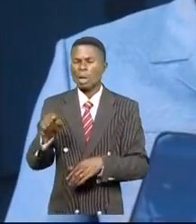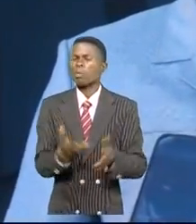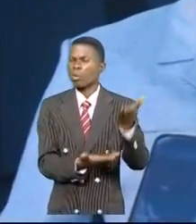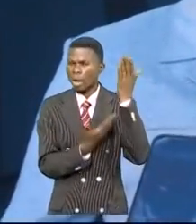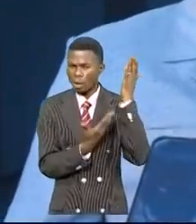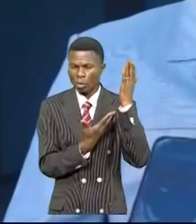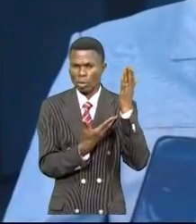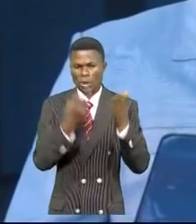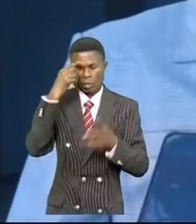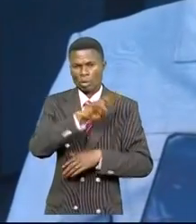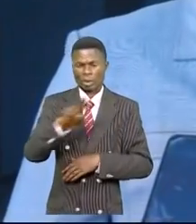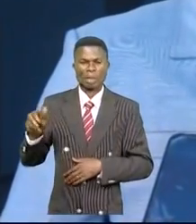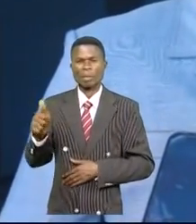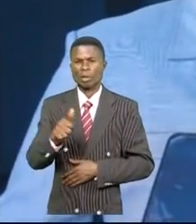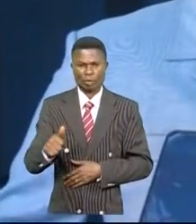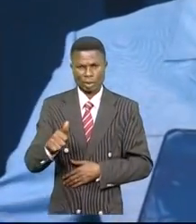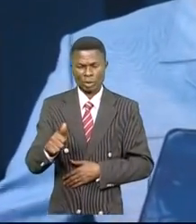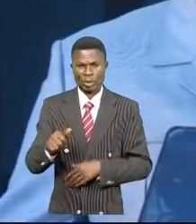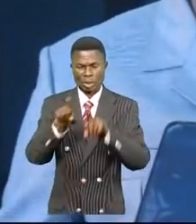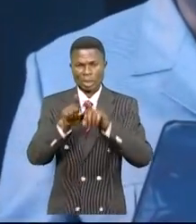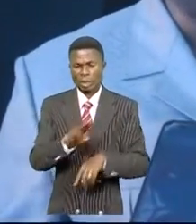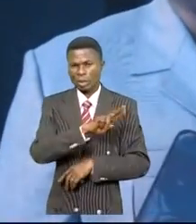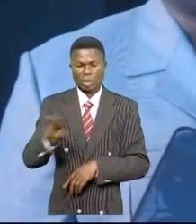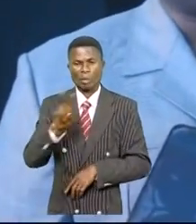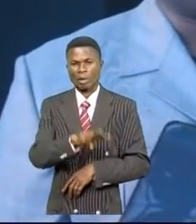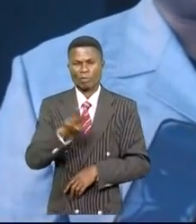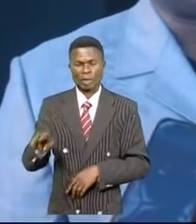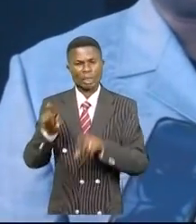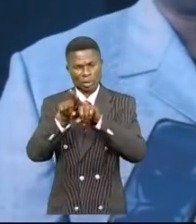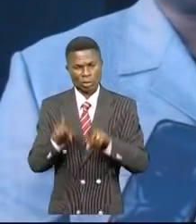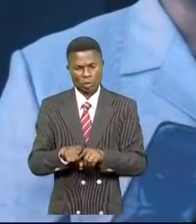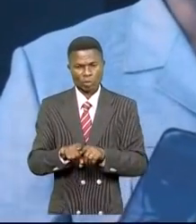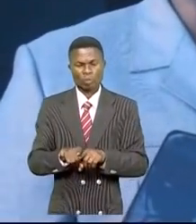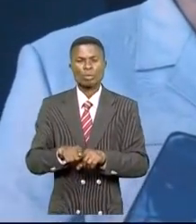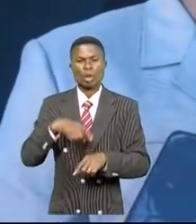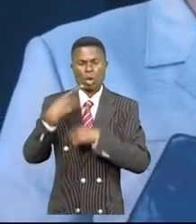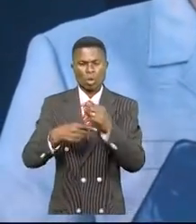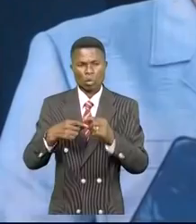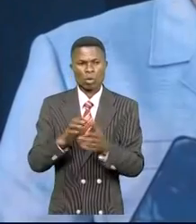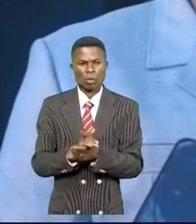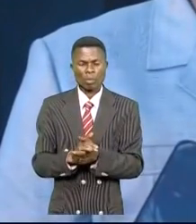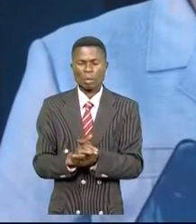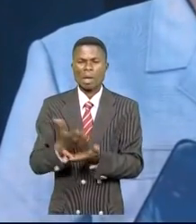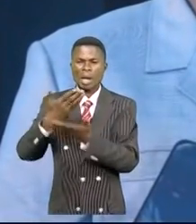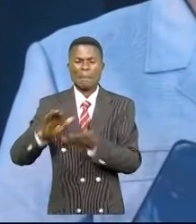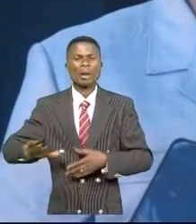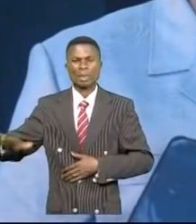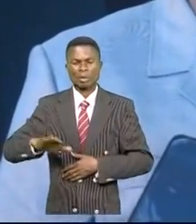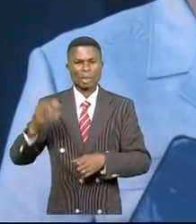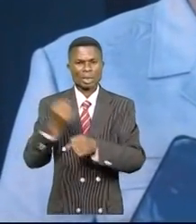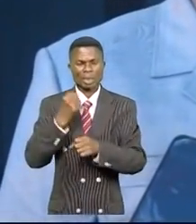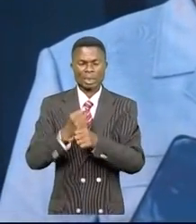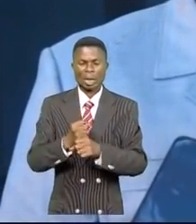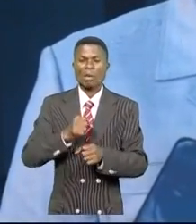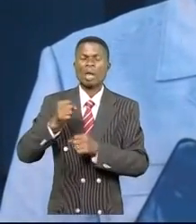pour 2021 et pour 2022. Et il nous faut couvrir chaque centimètre de ce pays en service de lutte